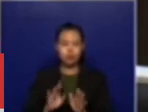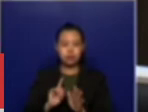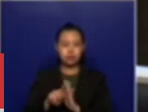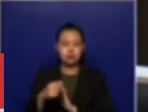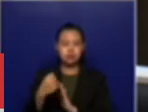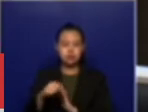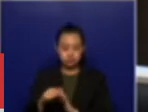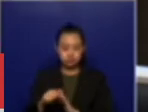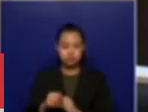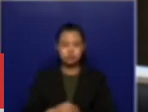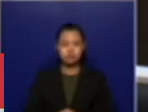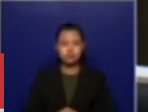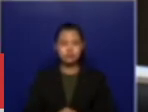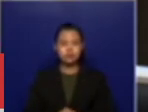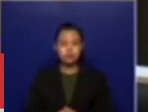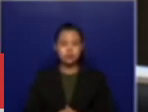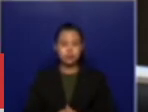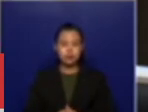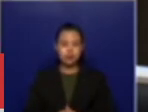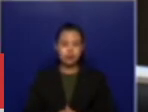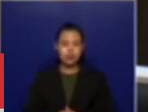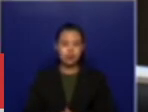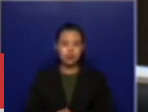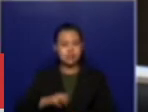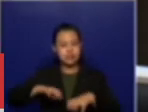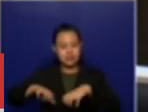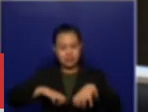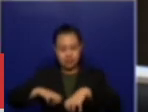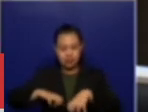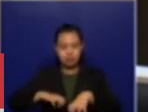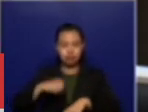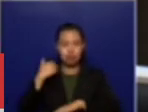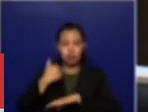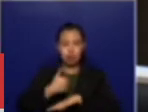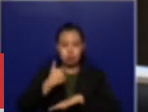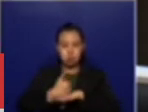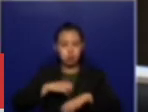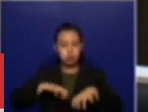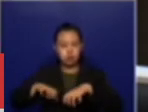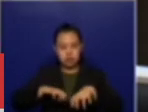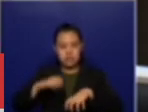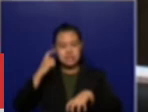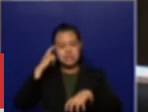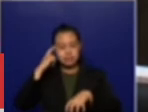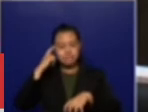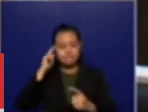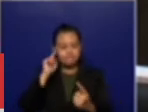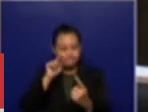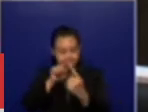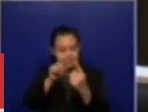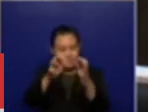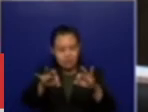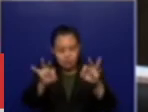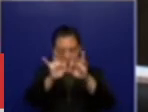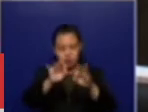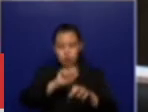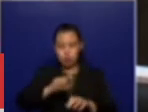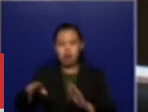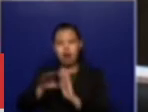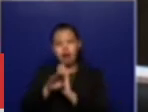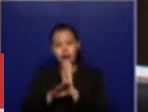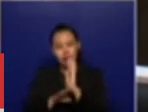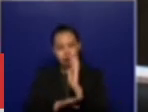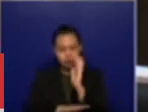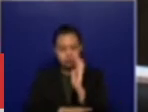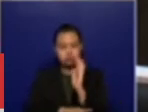ต้องเน้นเป้าหมายต้องเอาเป้าหมายนำกระบวนการครับ นักบริหารทั่ว